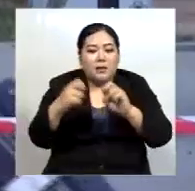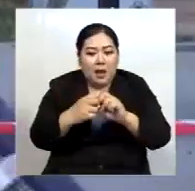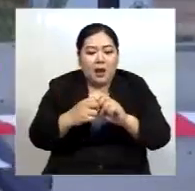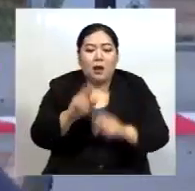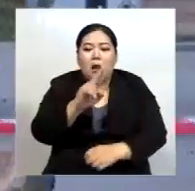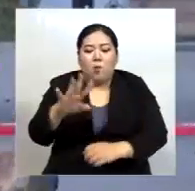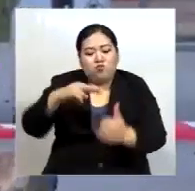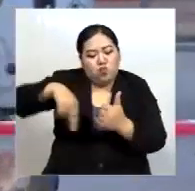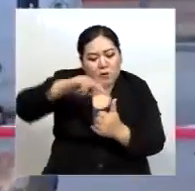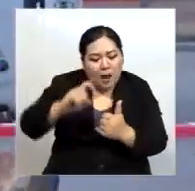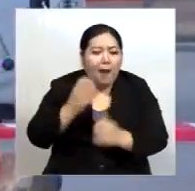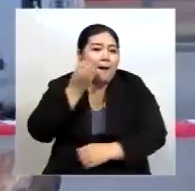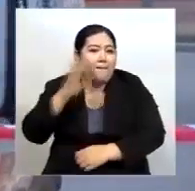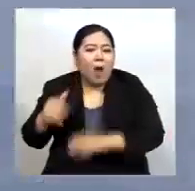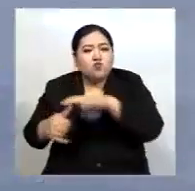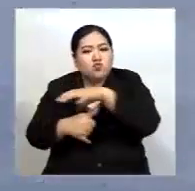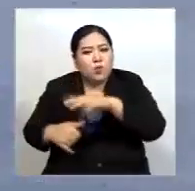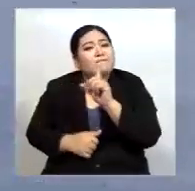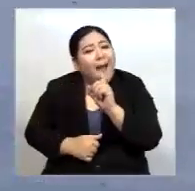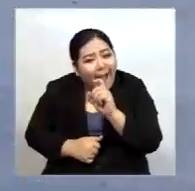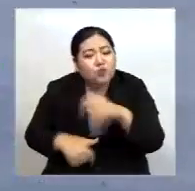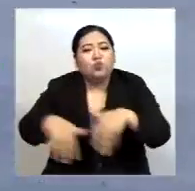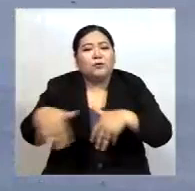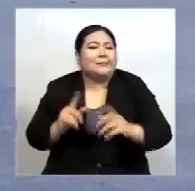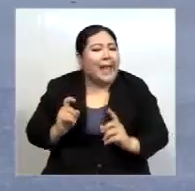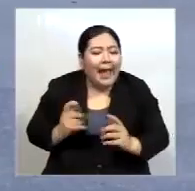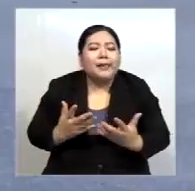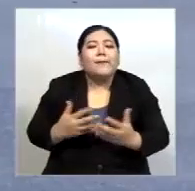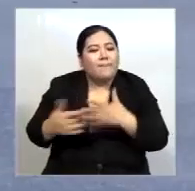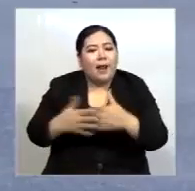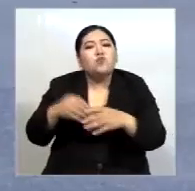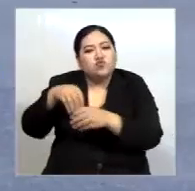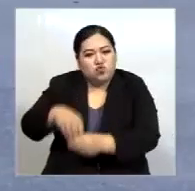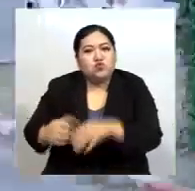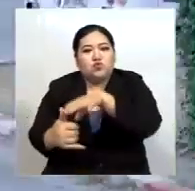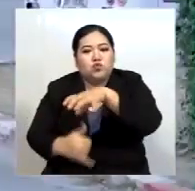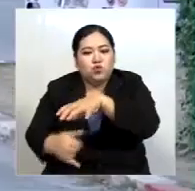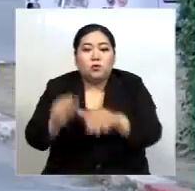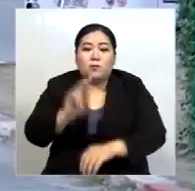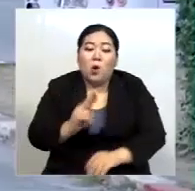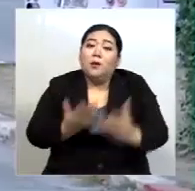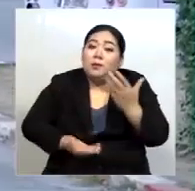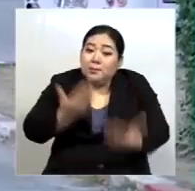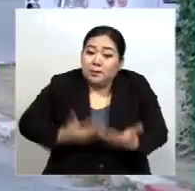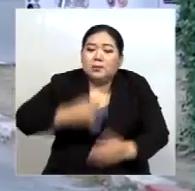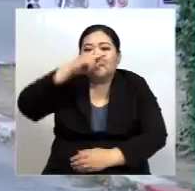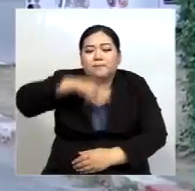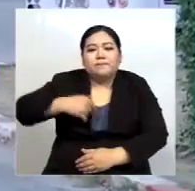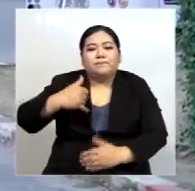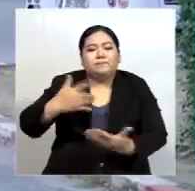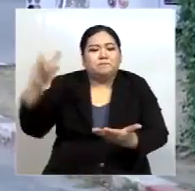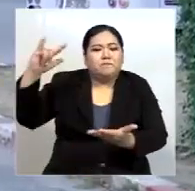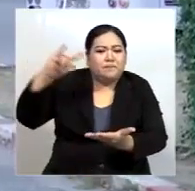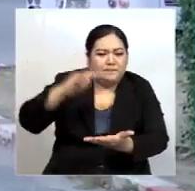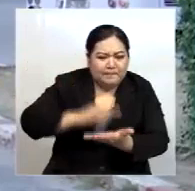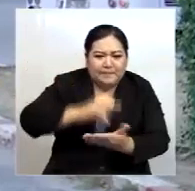กรองและไม่สามารถไปกักตัวเฝ้าระวังอย่างภูมิลำเนาได้หรือกรณีอื่นๆที่อาจจะเกิดขึ้นเช่นคนไทยกลับมาจากกลุ่มประเทศกลุ่ม